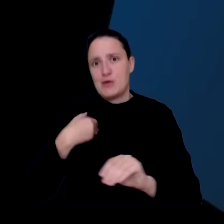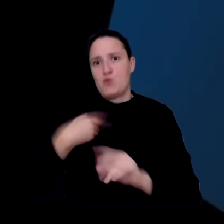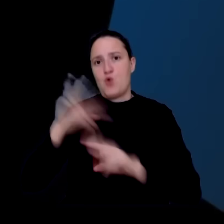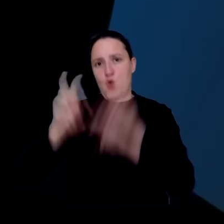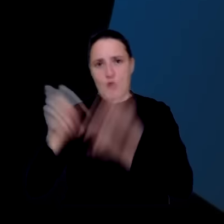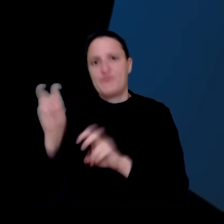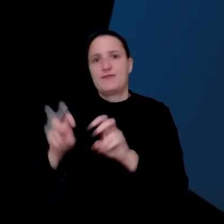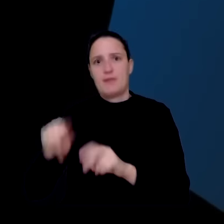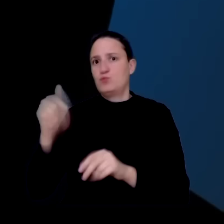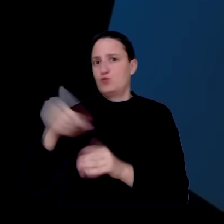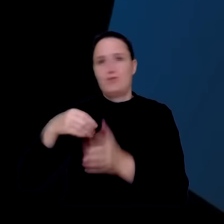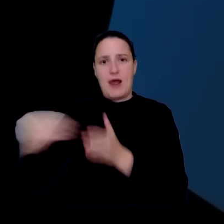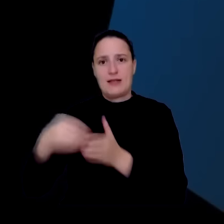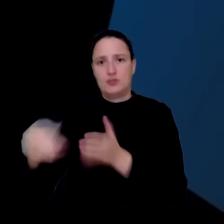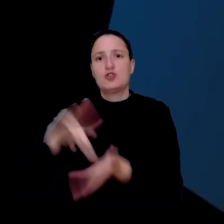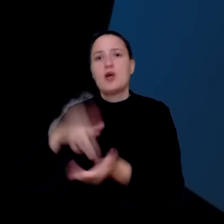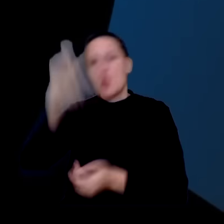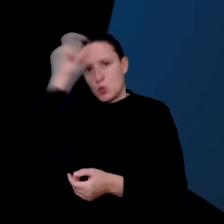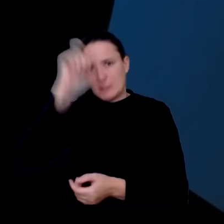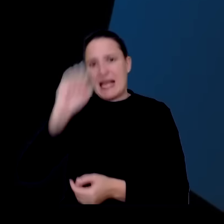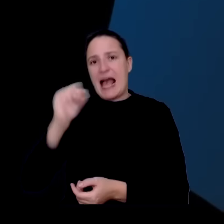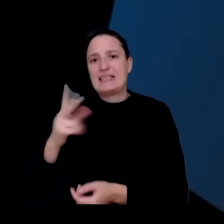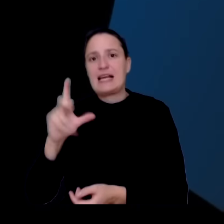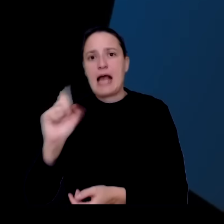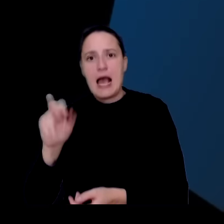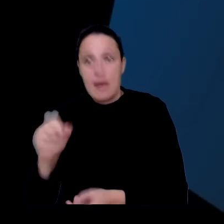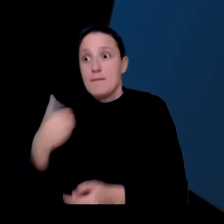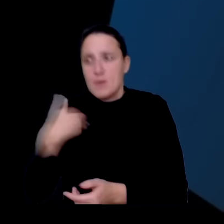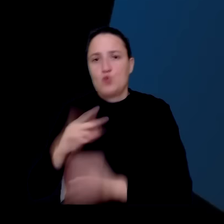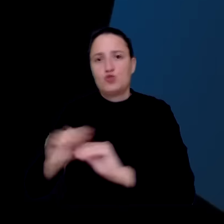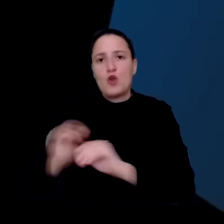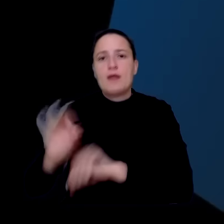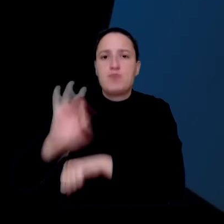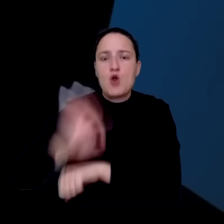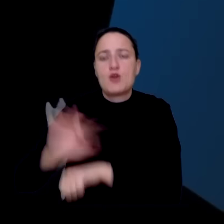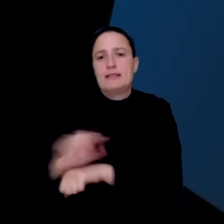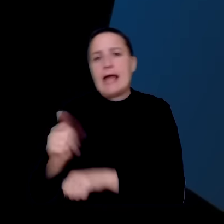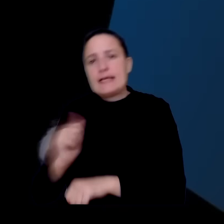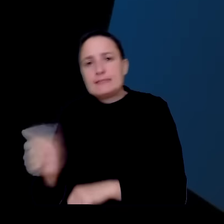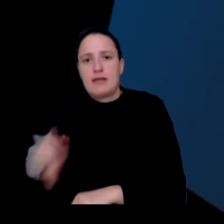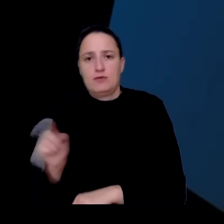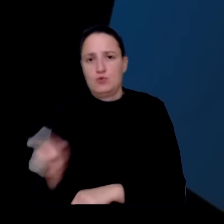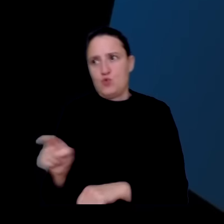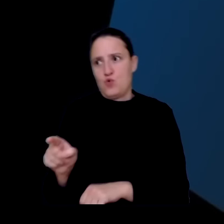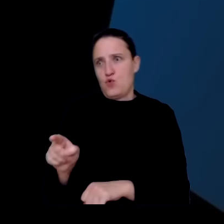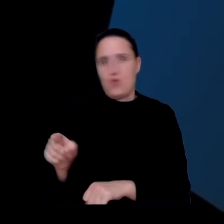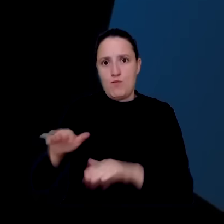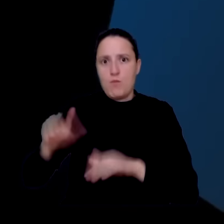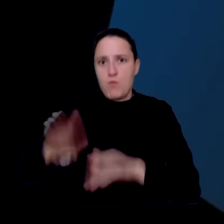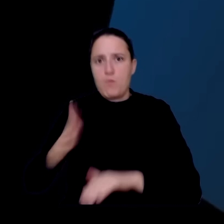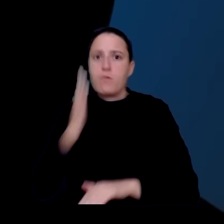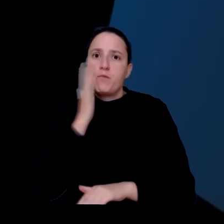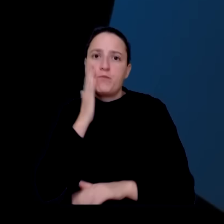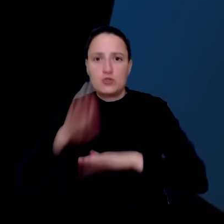trakcie pobytu w Ankarze w ramach misji eksperckich w związku z realizacją projektu bliźniaczego w Turcji. Koszty mojego pobytu w domu